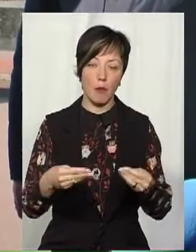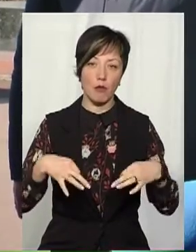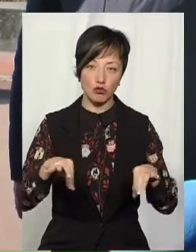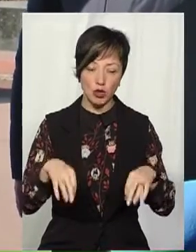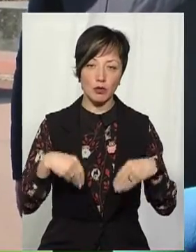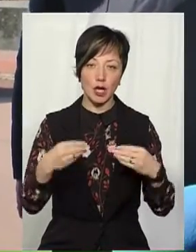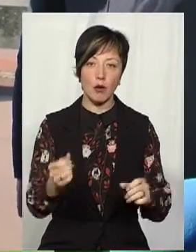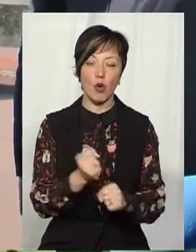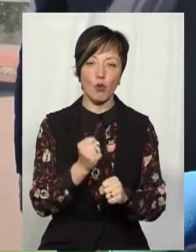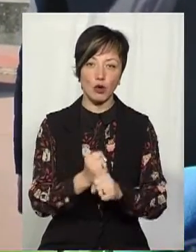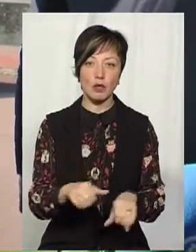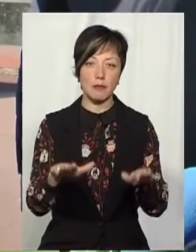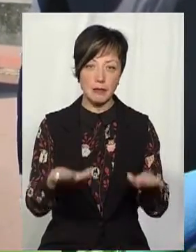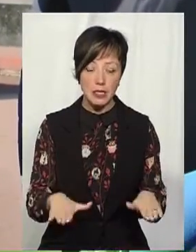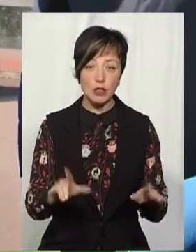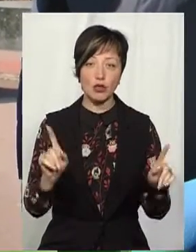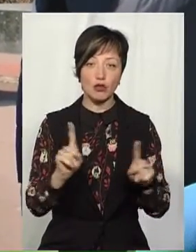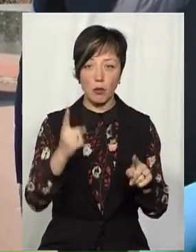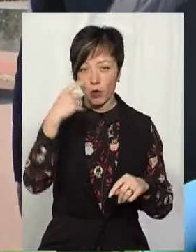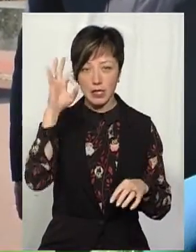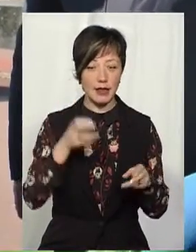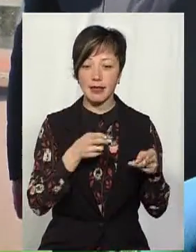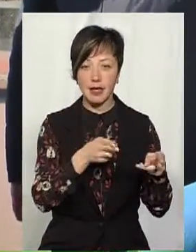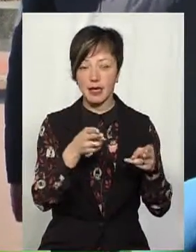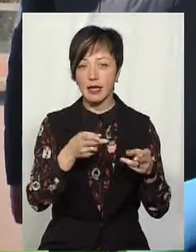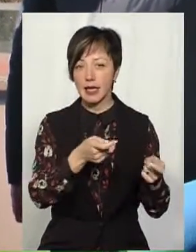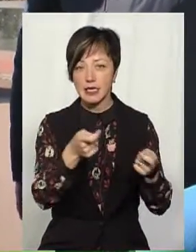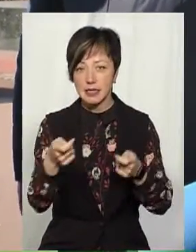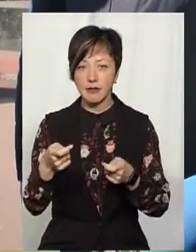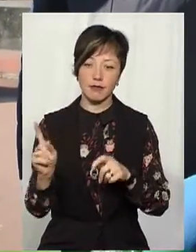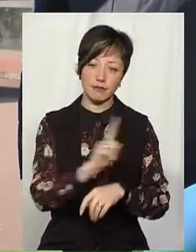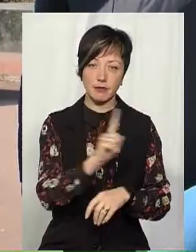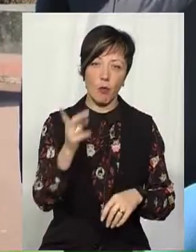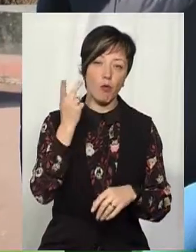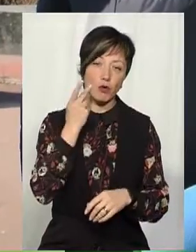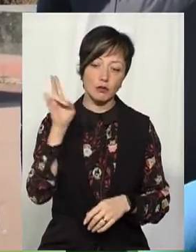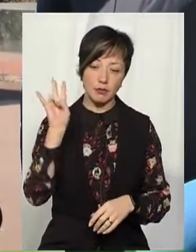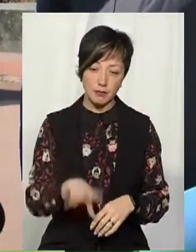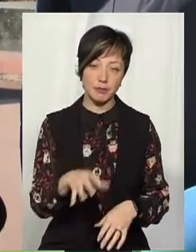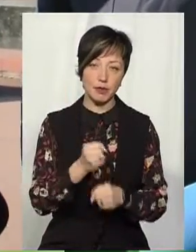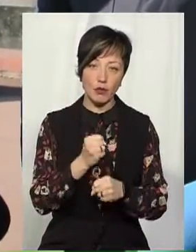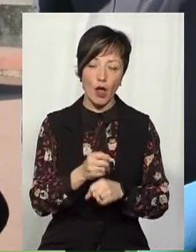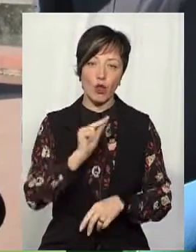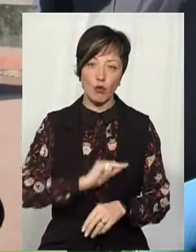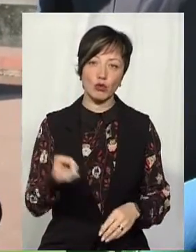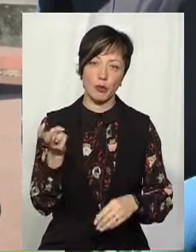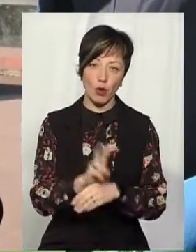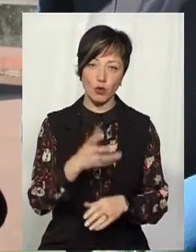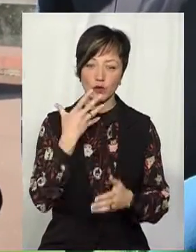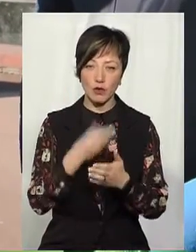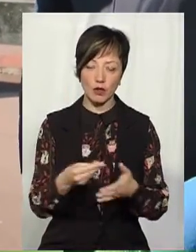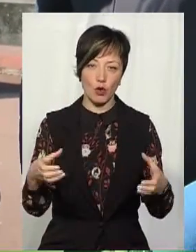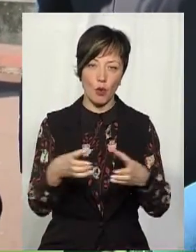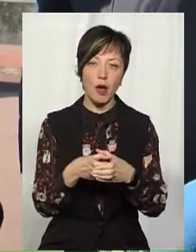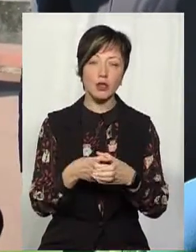ми даємо робоче місце для того, щоб він поліцейський не їздив там, відділок поліції і так далі. Він постійно працював на роботу, приходив до себе в